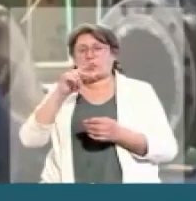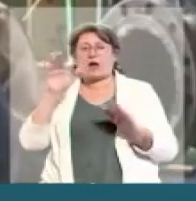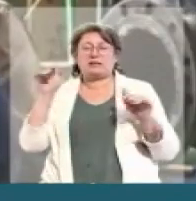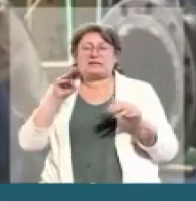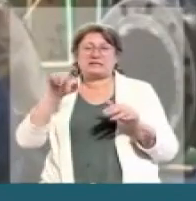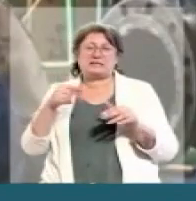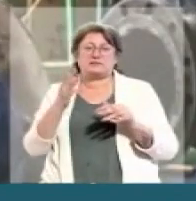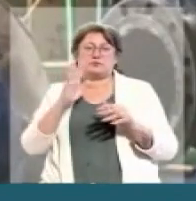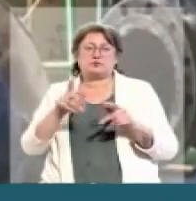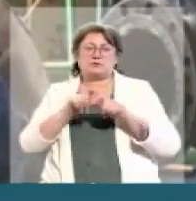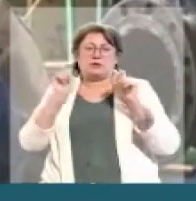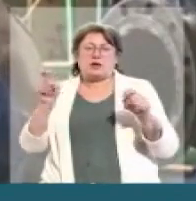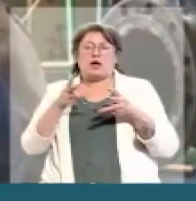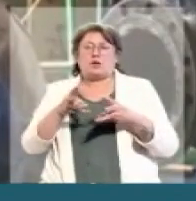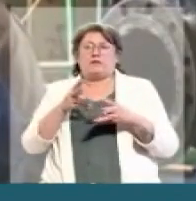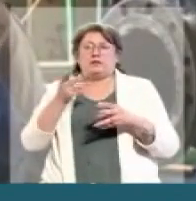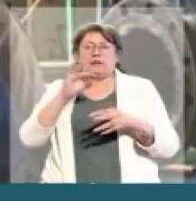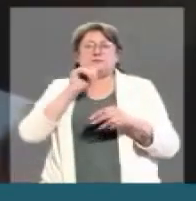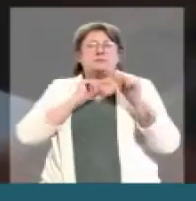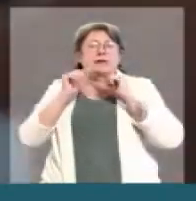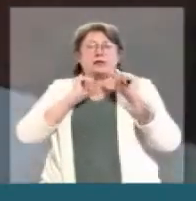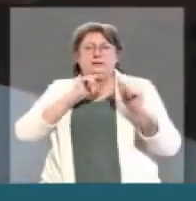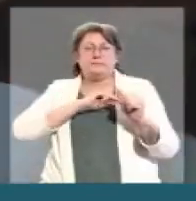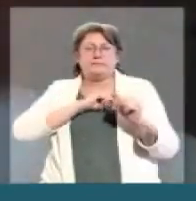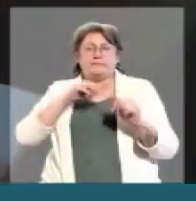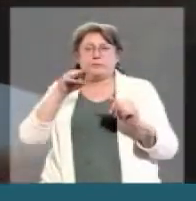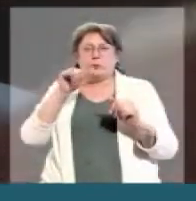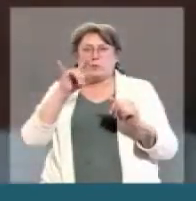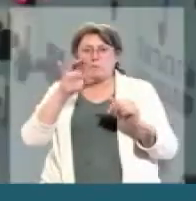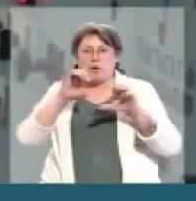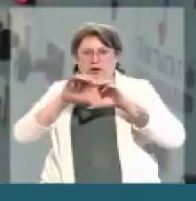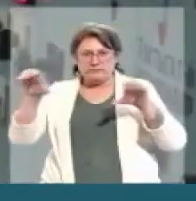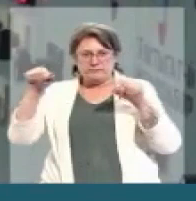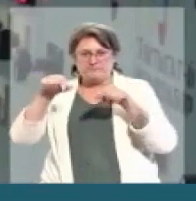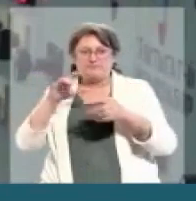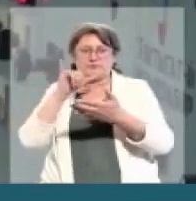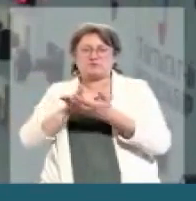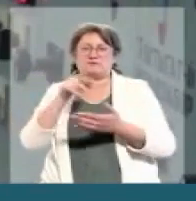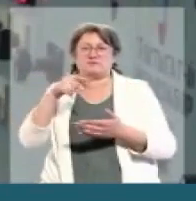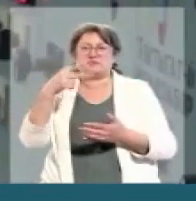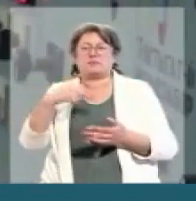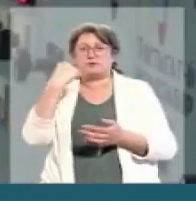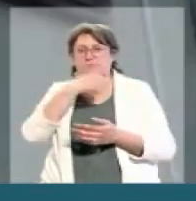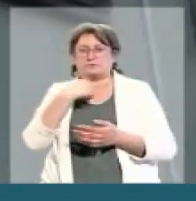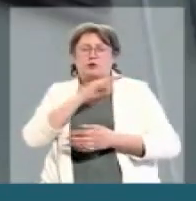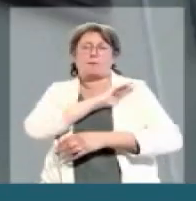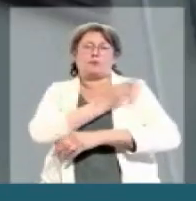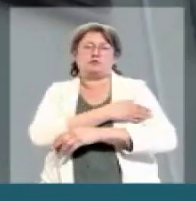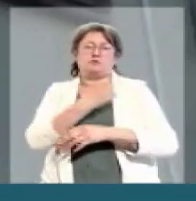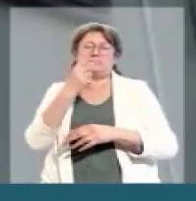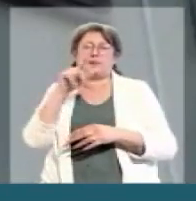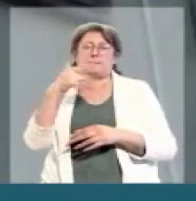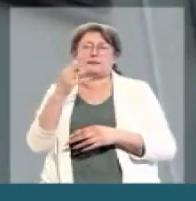ТЭС планируется провести запуск котлов для испытания работы турбоагрегата, который был установлен в 2020 году мощностью